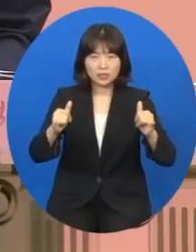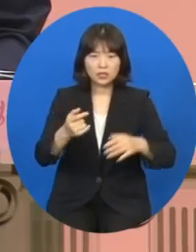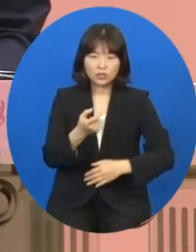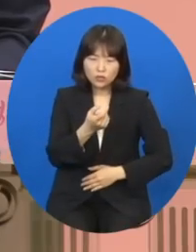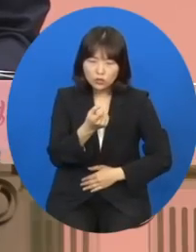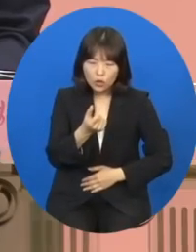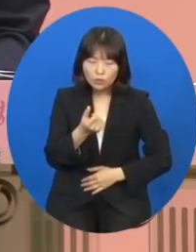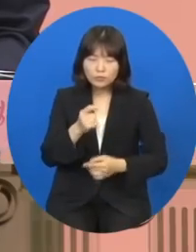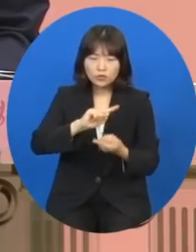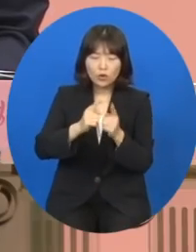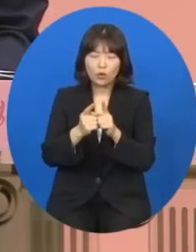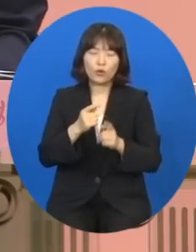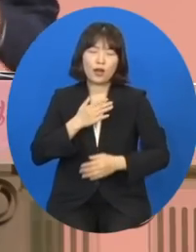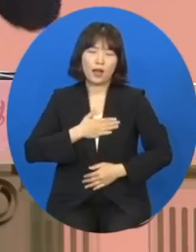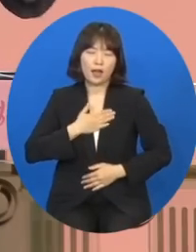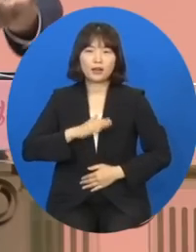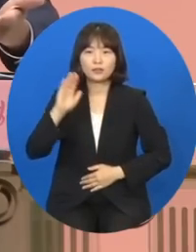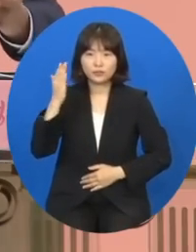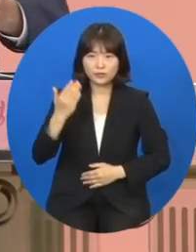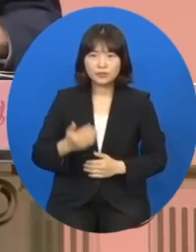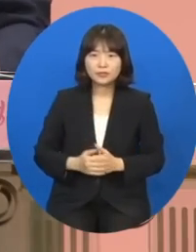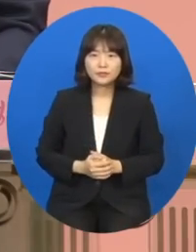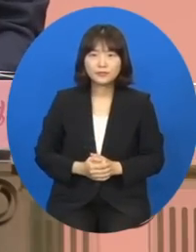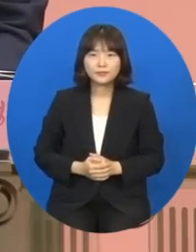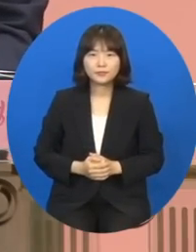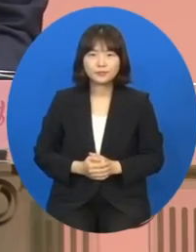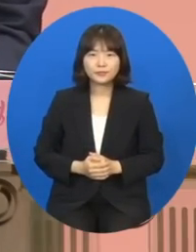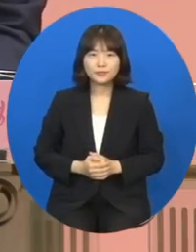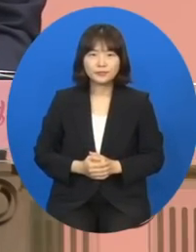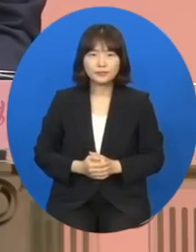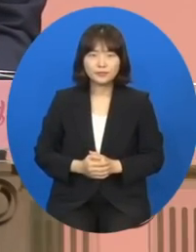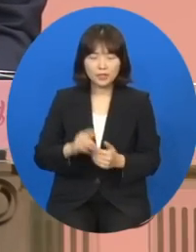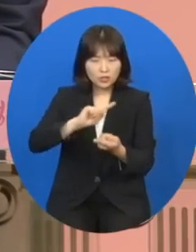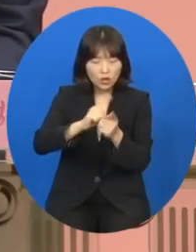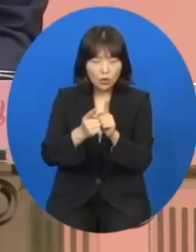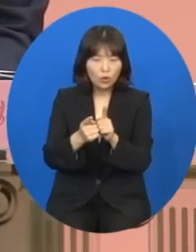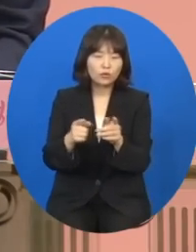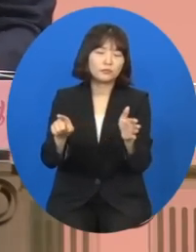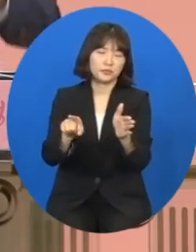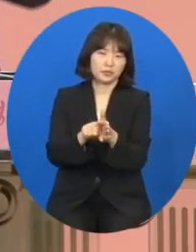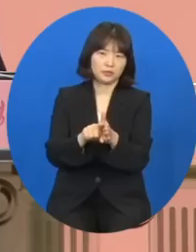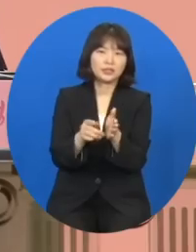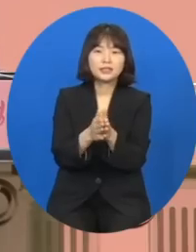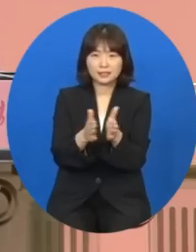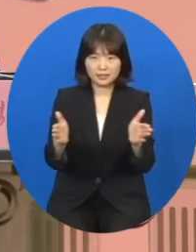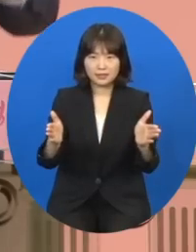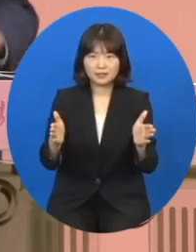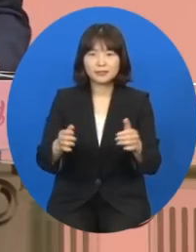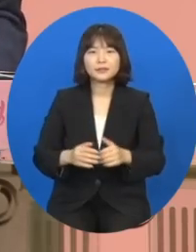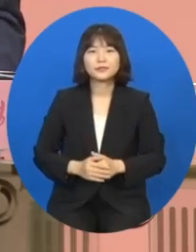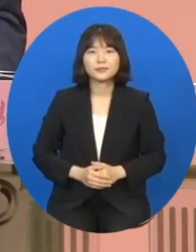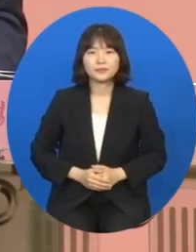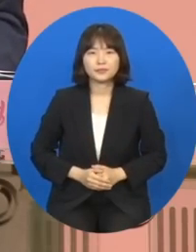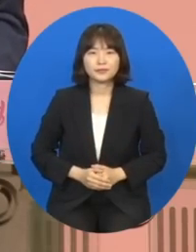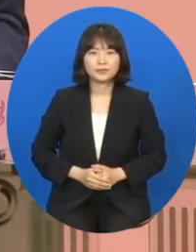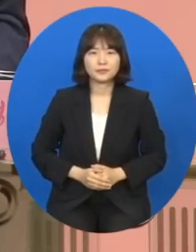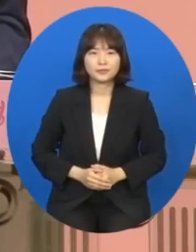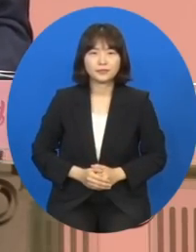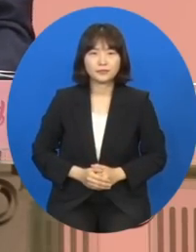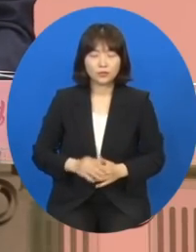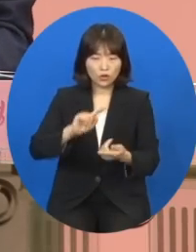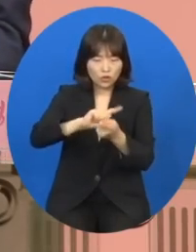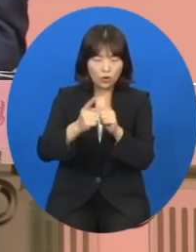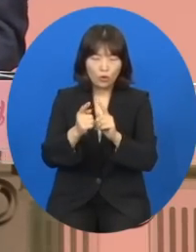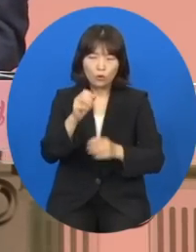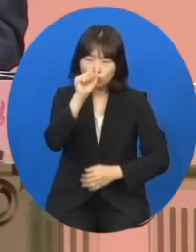알아가기 시작했다는 것입니다 엔투스 d 취업을 그리고 서로를 신뢰하게 시작했습니다 딱 쇼 레이드와 2기 추돌 그리고 서로를